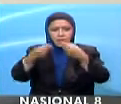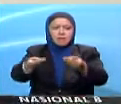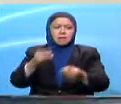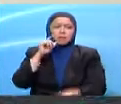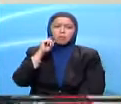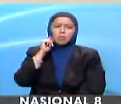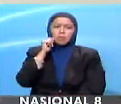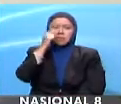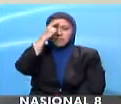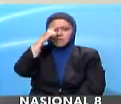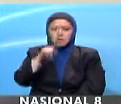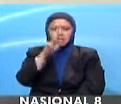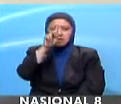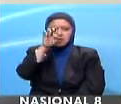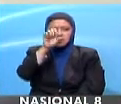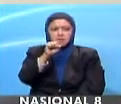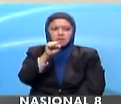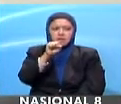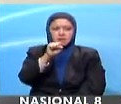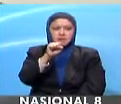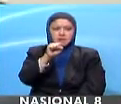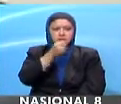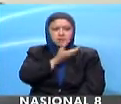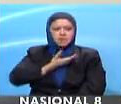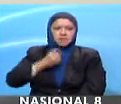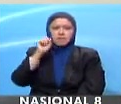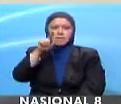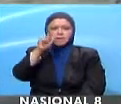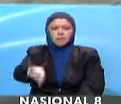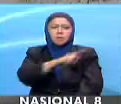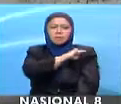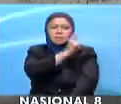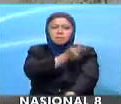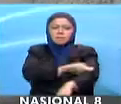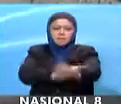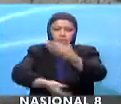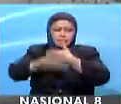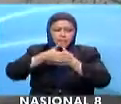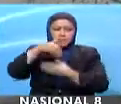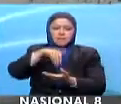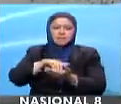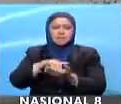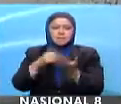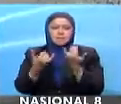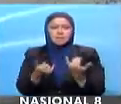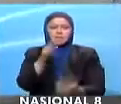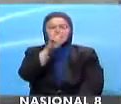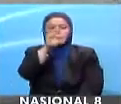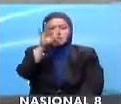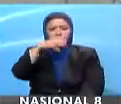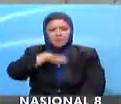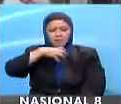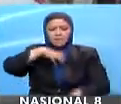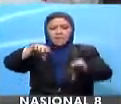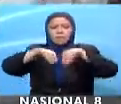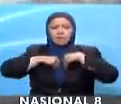gula-gula bagi kes jemaah yang memerlukan tenaga semula. Setakat ini 29 aduan diterima tabung